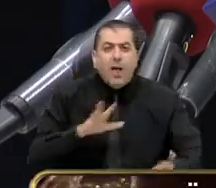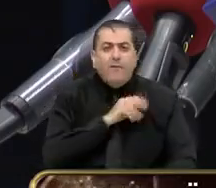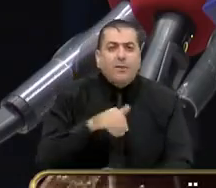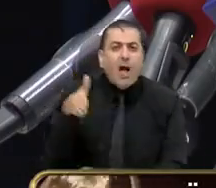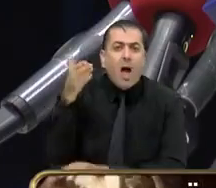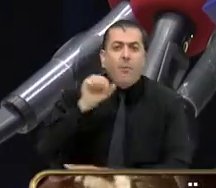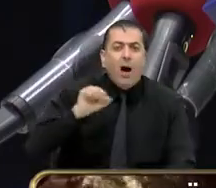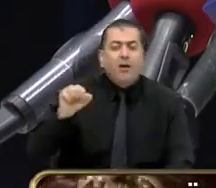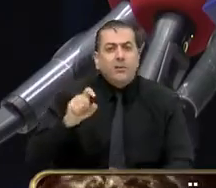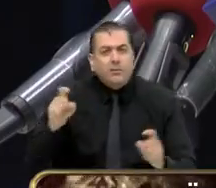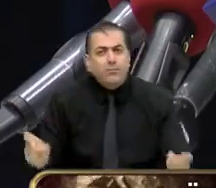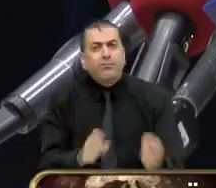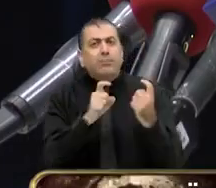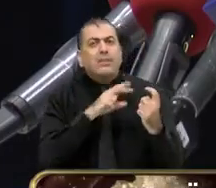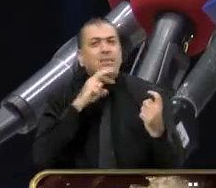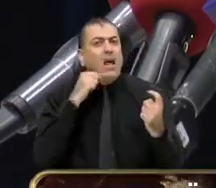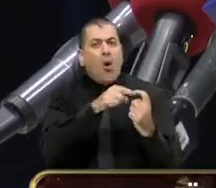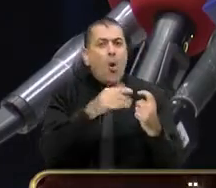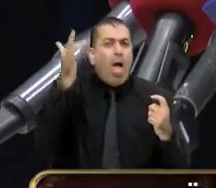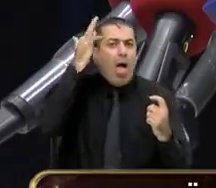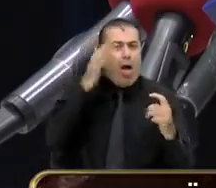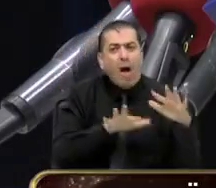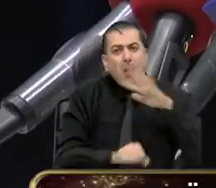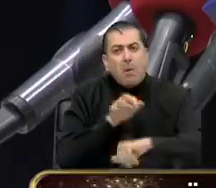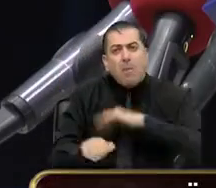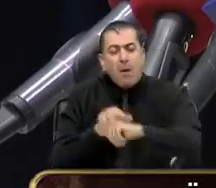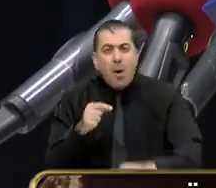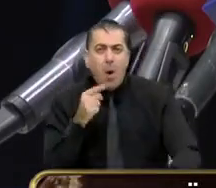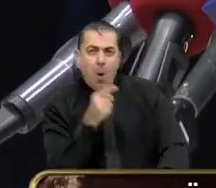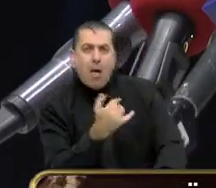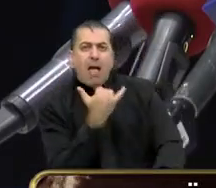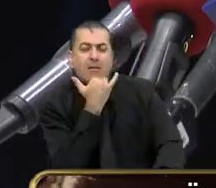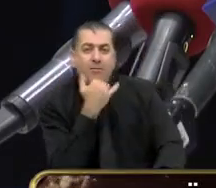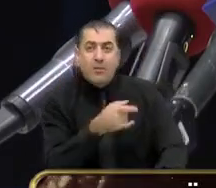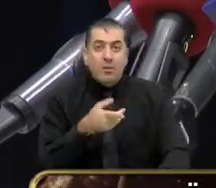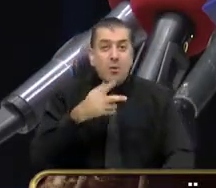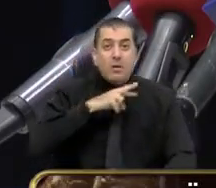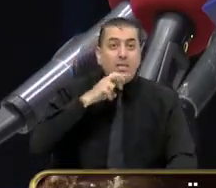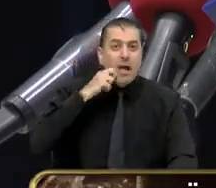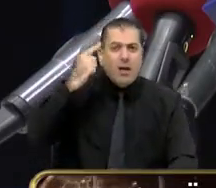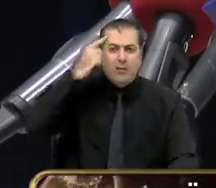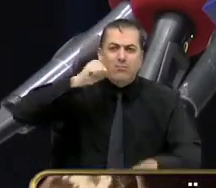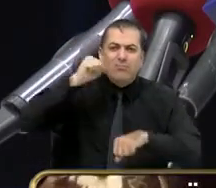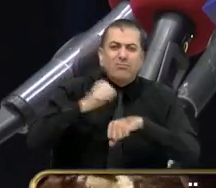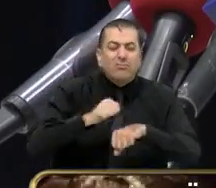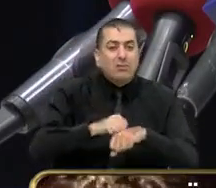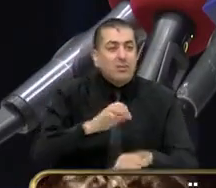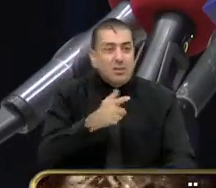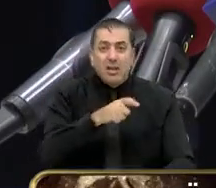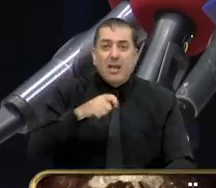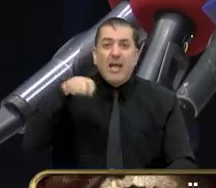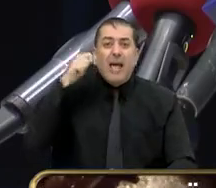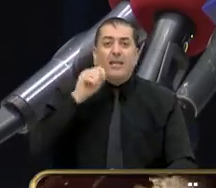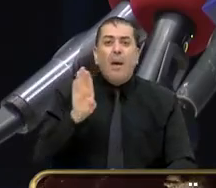وسائل التواصل اللي تصل إلى إقامة الدولة الفلسطينية، والتعنت الإسرائيلي بقيادة زعيم